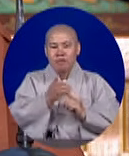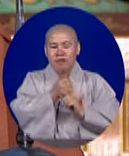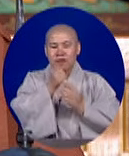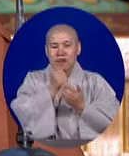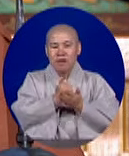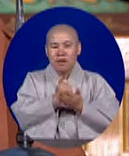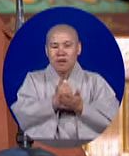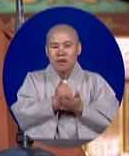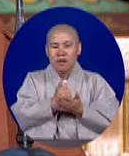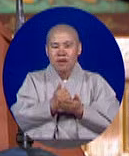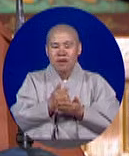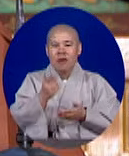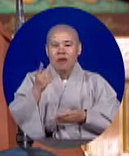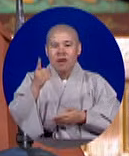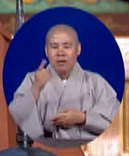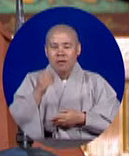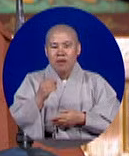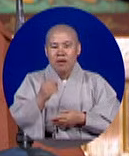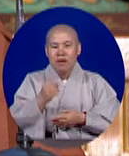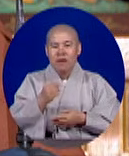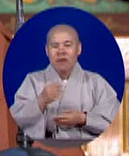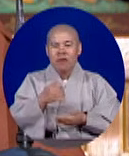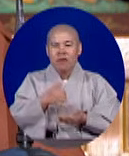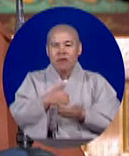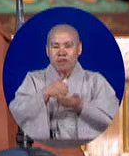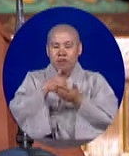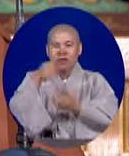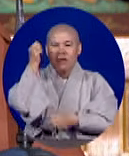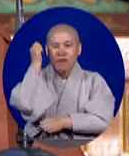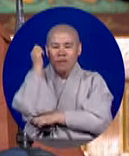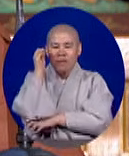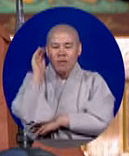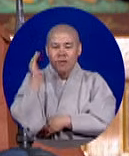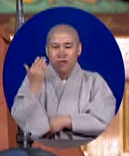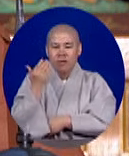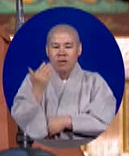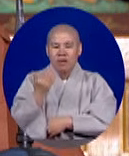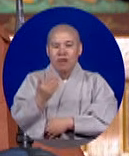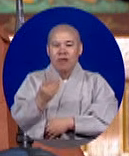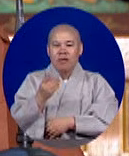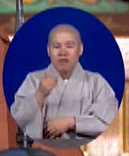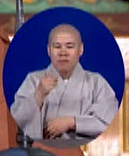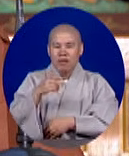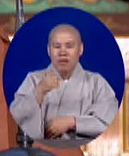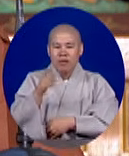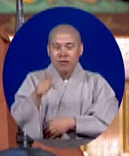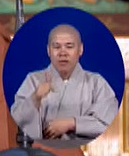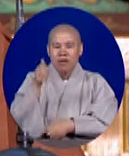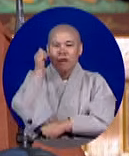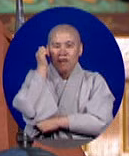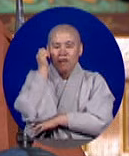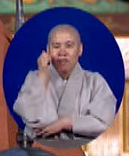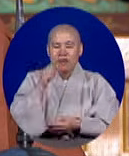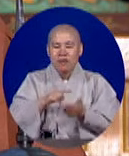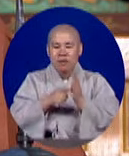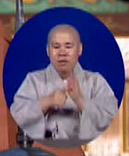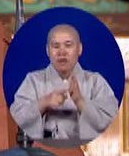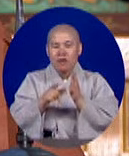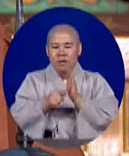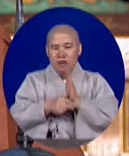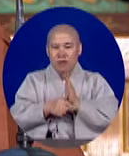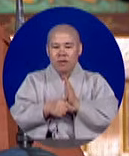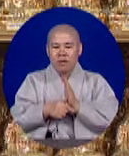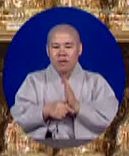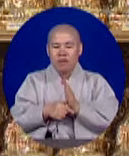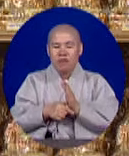부처님의 만덕의 근원이다. 그래서 부처님의 만덕의 근원이라고 표현할 때는 불성이라고 그러지 법성이라고